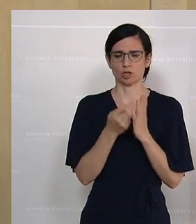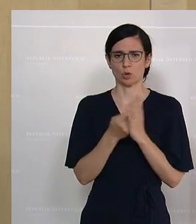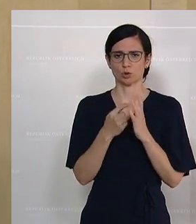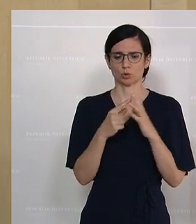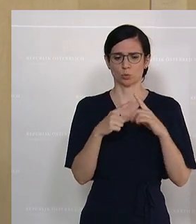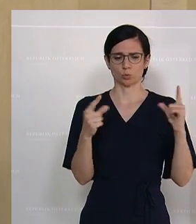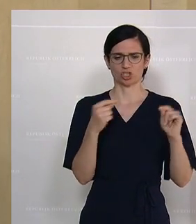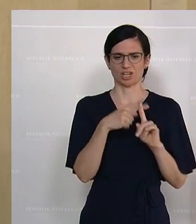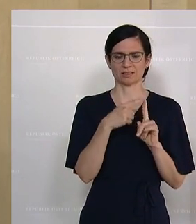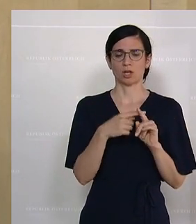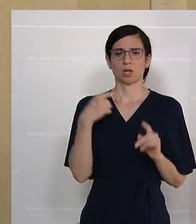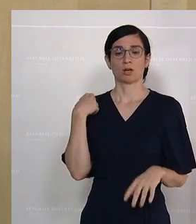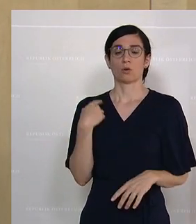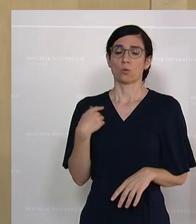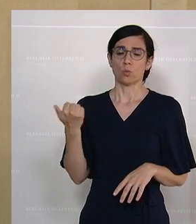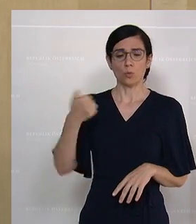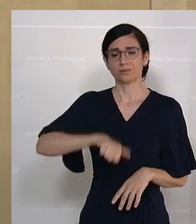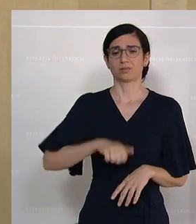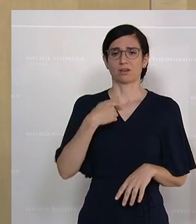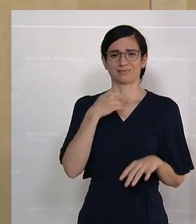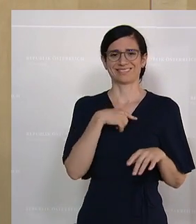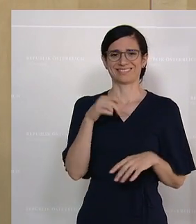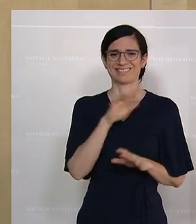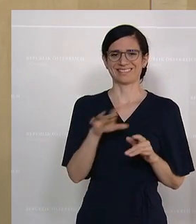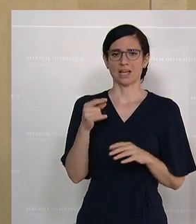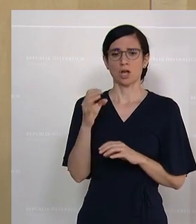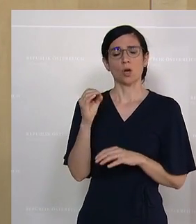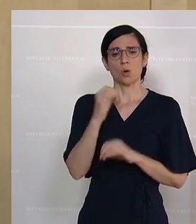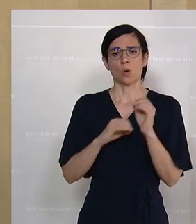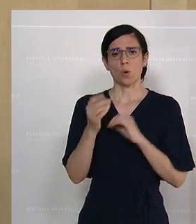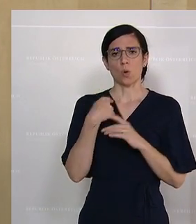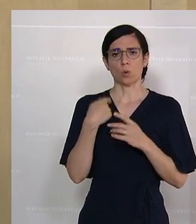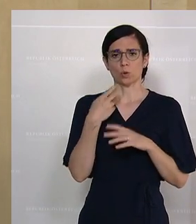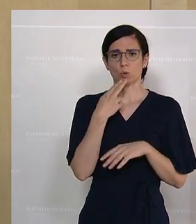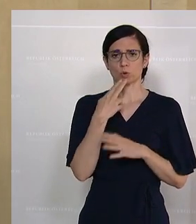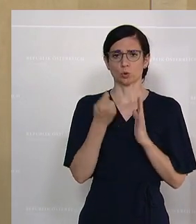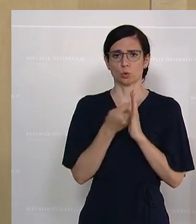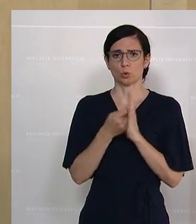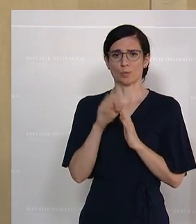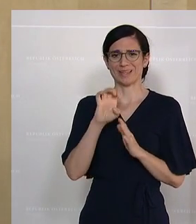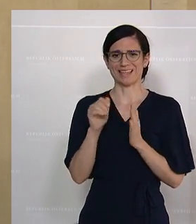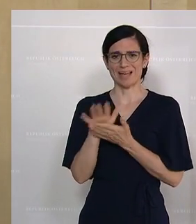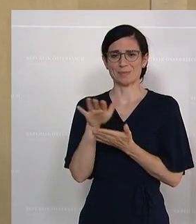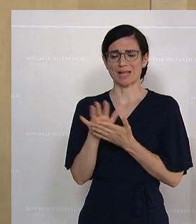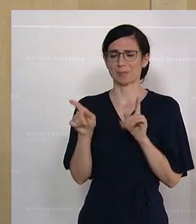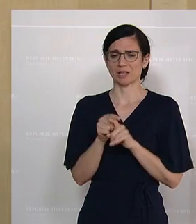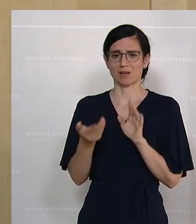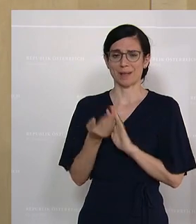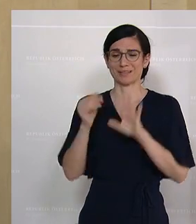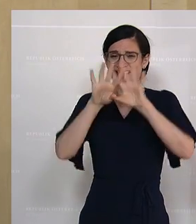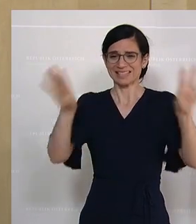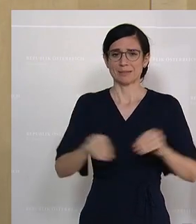paketen plus 250 euro entfallen förderbeitrag und senkungen energieabgaben als bisherigen paketen das